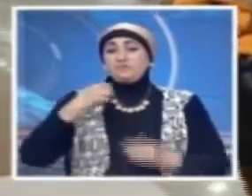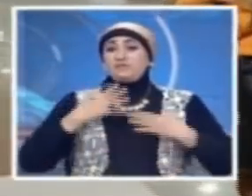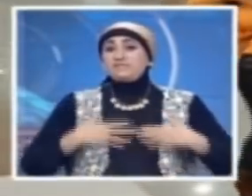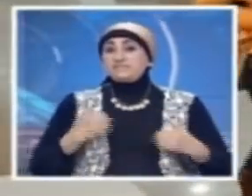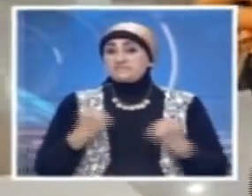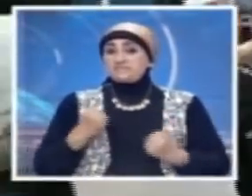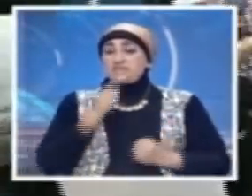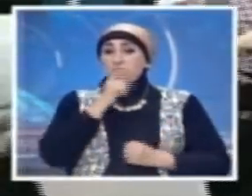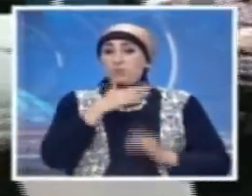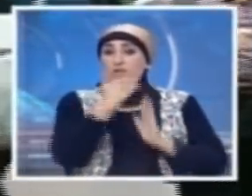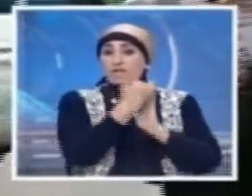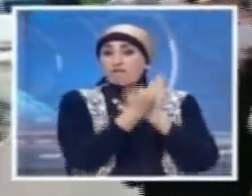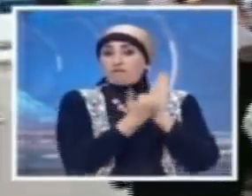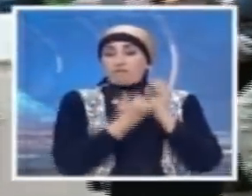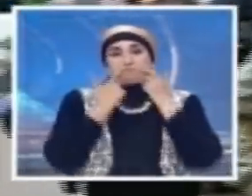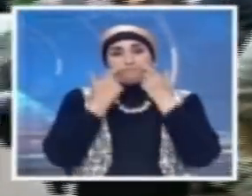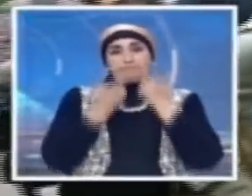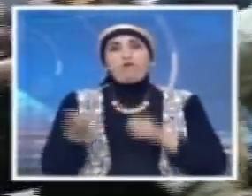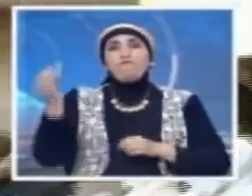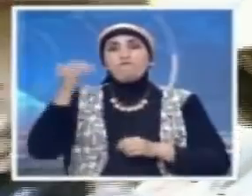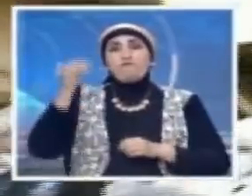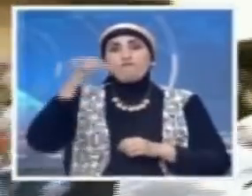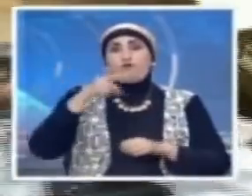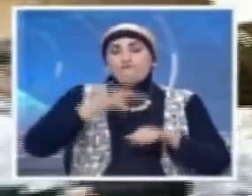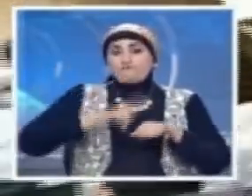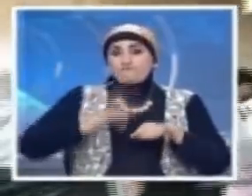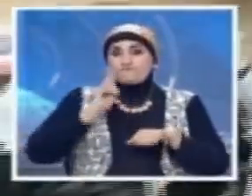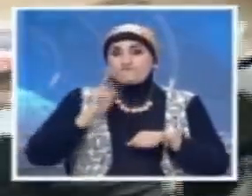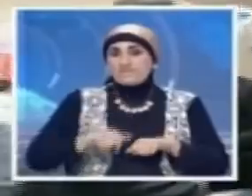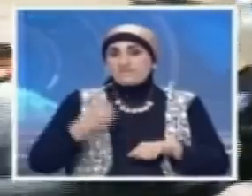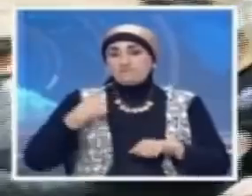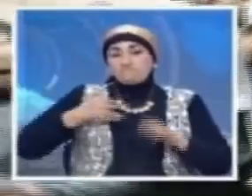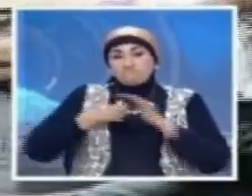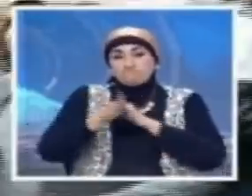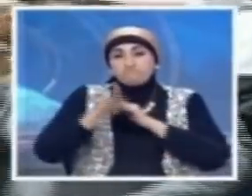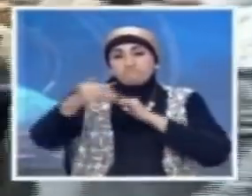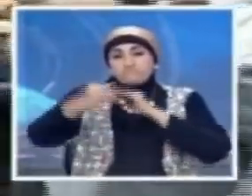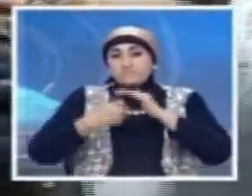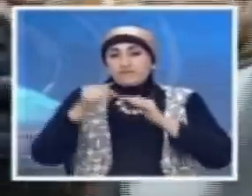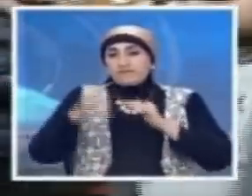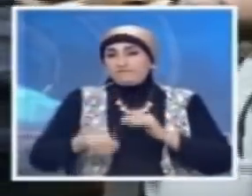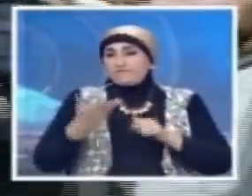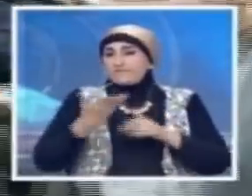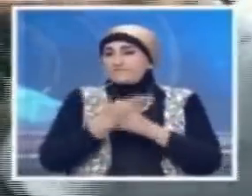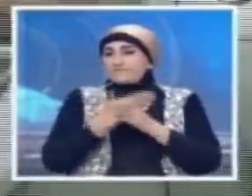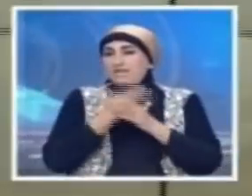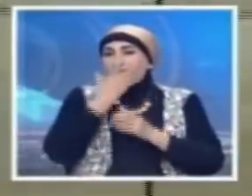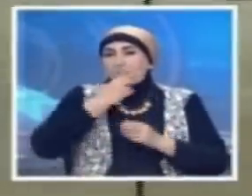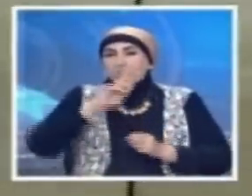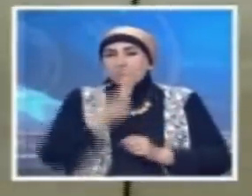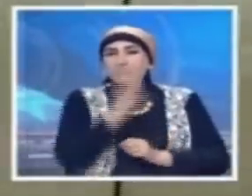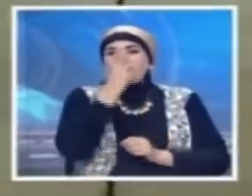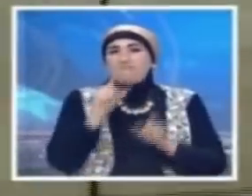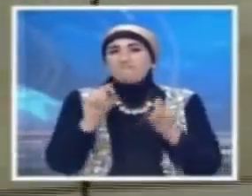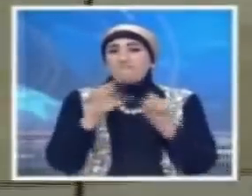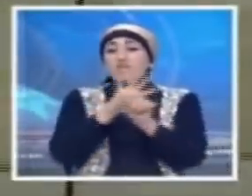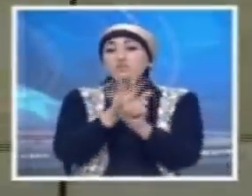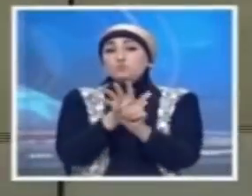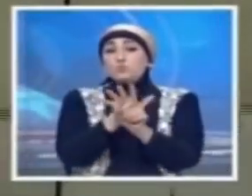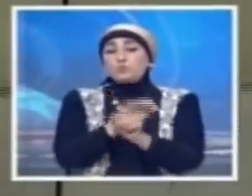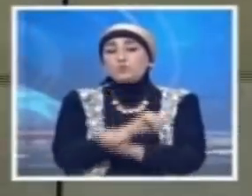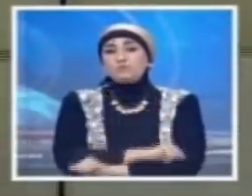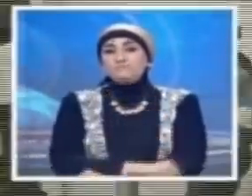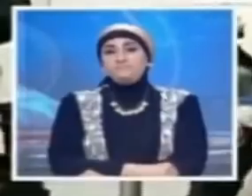والصحة تعلن اتخاذ إجراءات احترازية إضافية في الحجر الصحي بجميع المنافذ مع ظهور تحورات جديدة